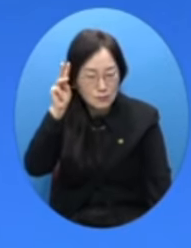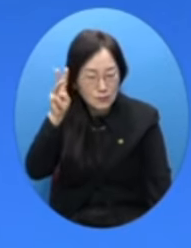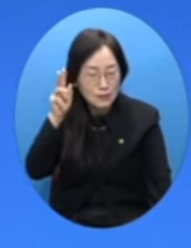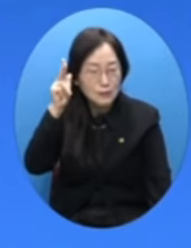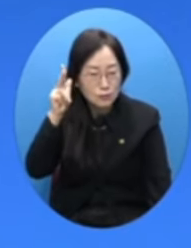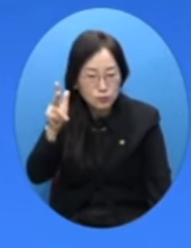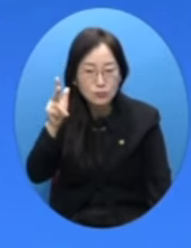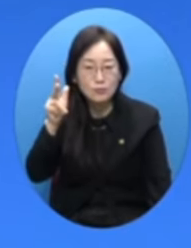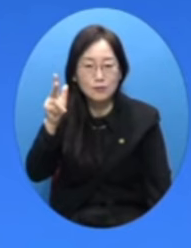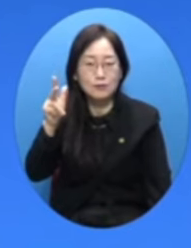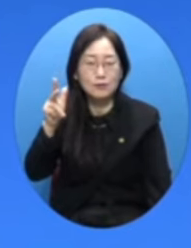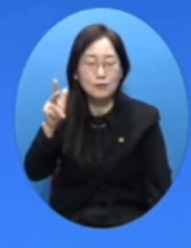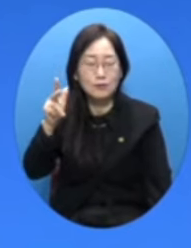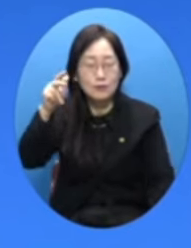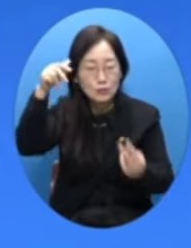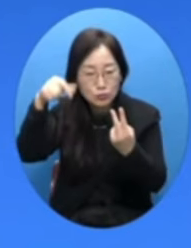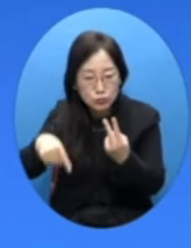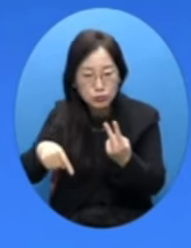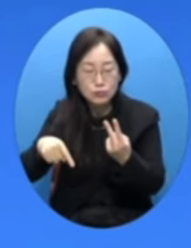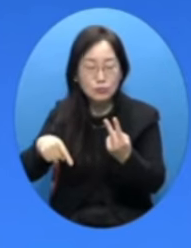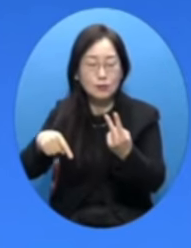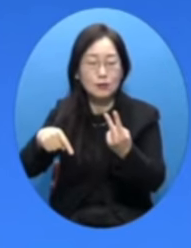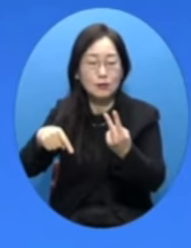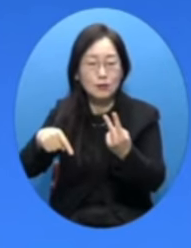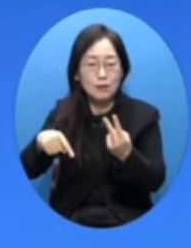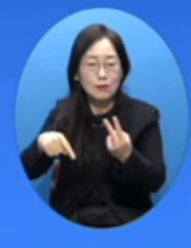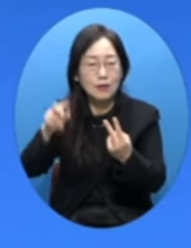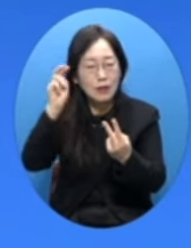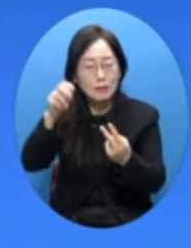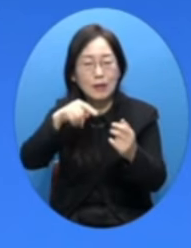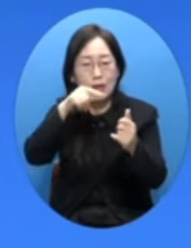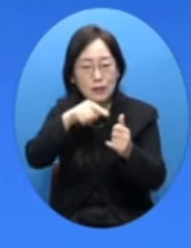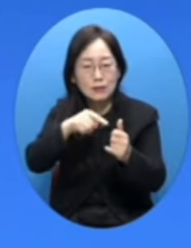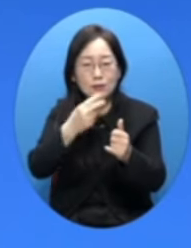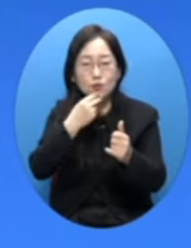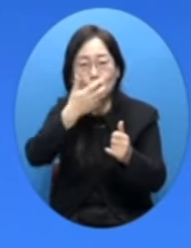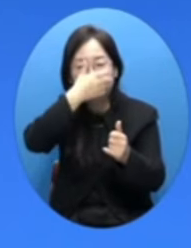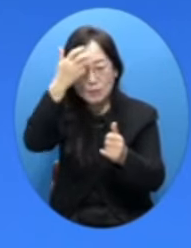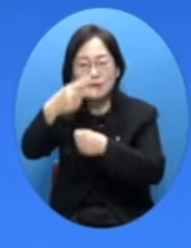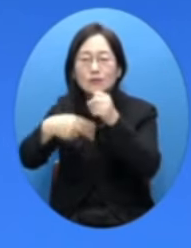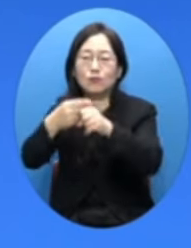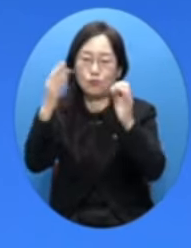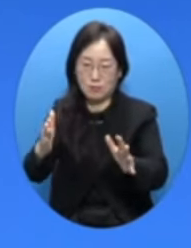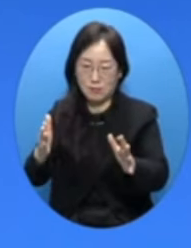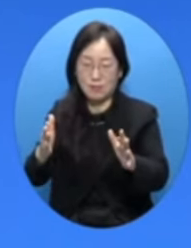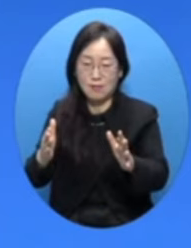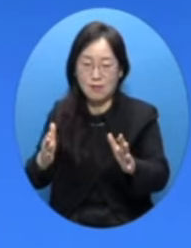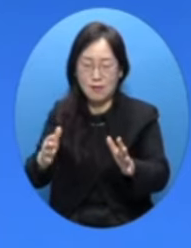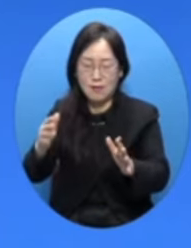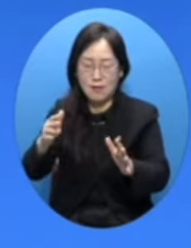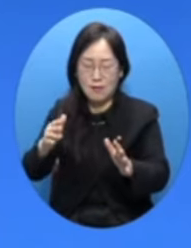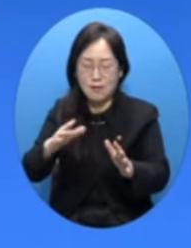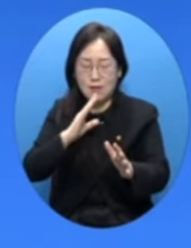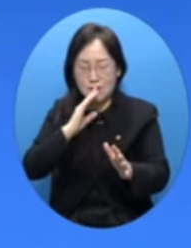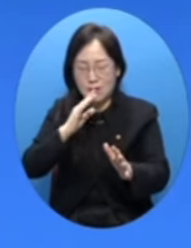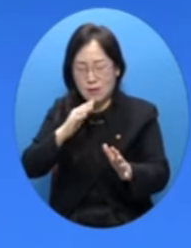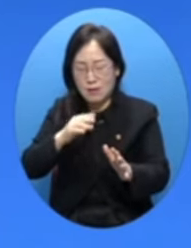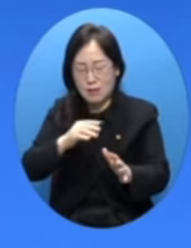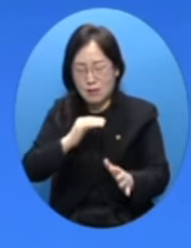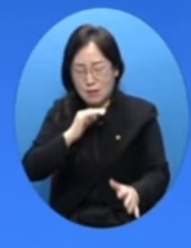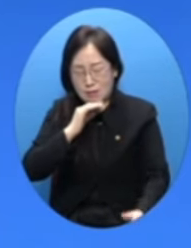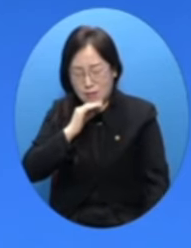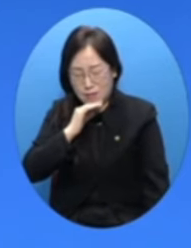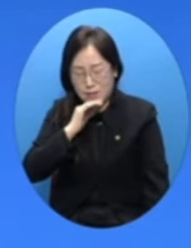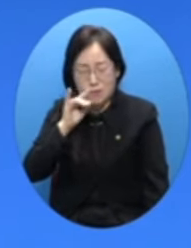주가 지나고 두 주가 지나고 아마 요셉 기다렸던 그 2년은 그 일생에서 가장 긴 시간이었을